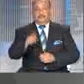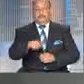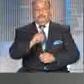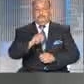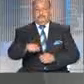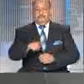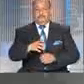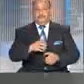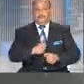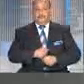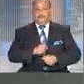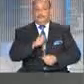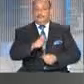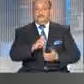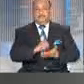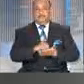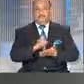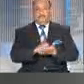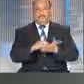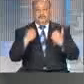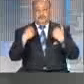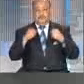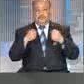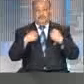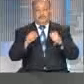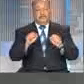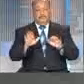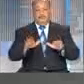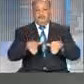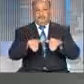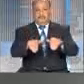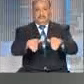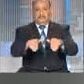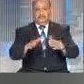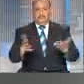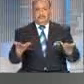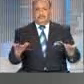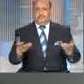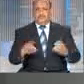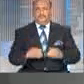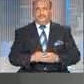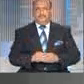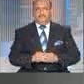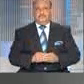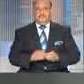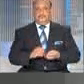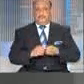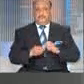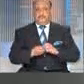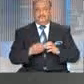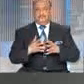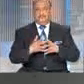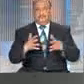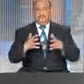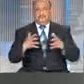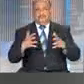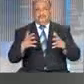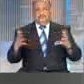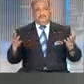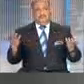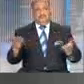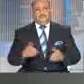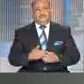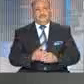الوظيفية. حقوقهم ضاعت، يخدم لك 20 سنة 25 سنة ويخرج ليها على رأسه، لا انتريت لا شيخوخة لا حتى شيء. نحب كالضم خدمات